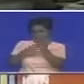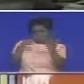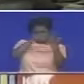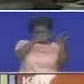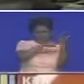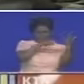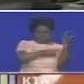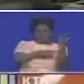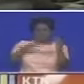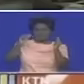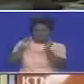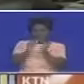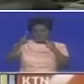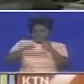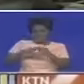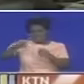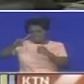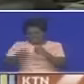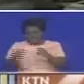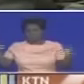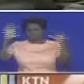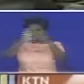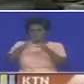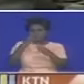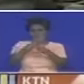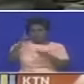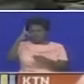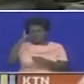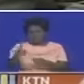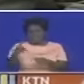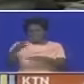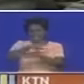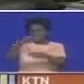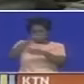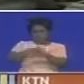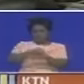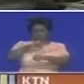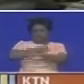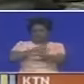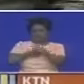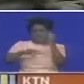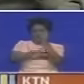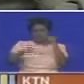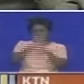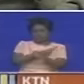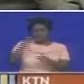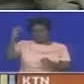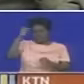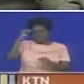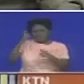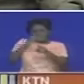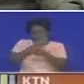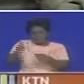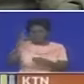wanafunzi 17,000 ambao watajiunga na shule za upili za kitaifa kote nchini. Wanafunzi hao wa kidato cha